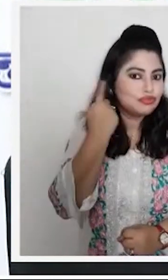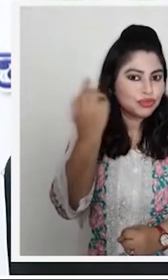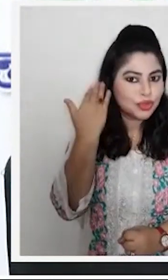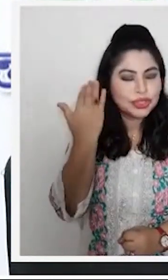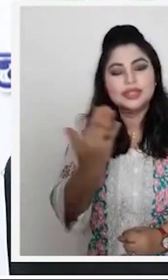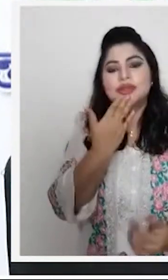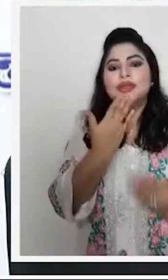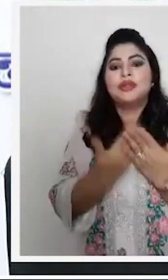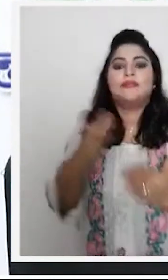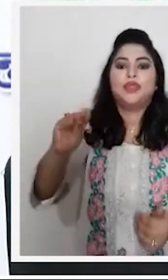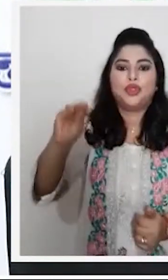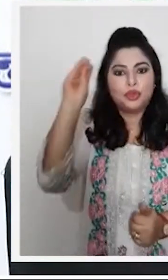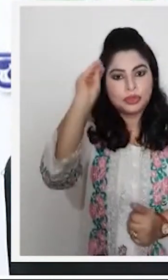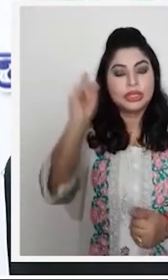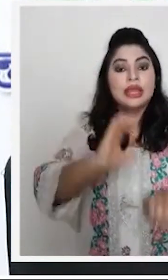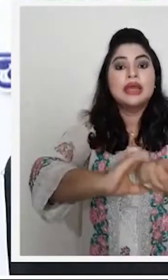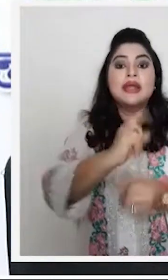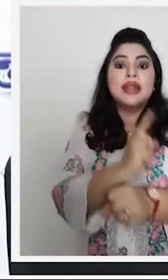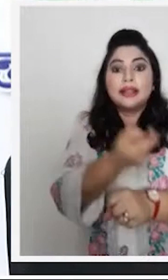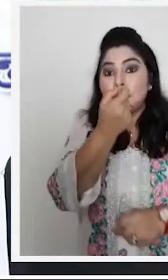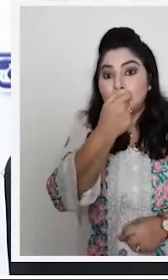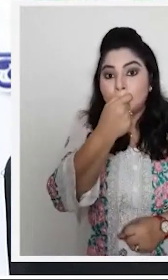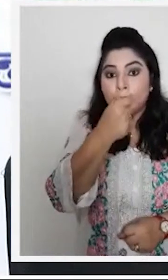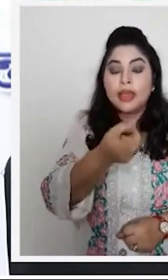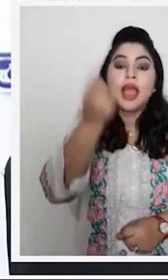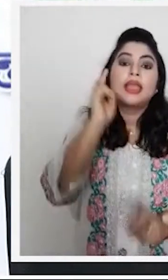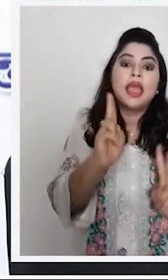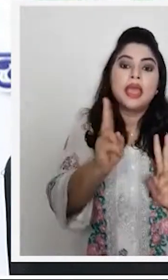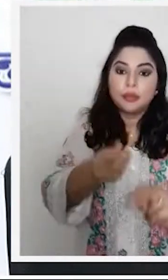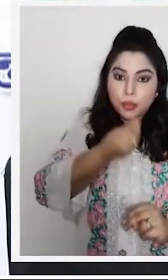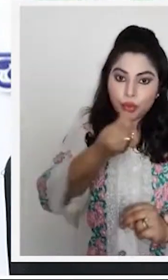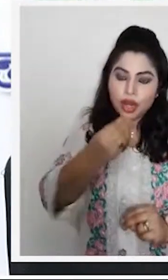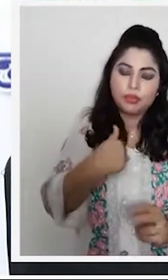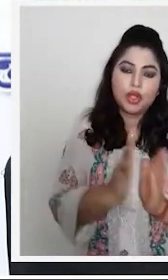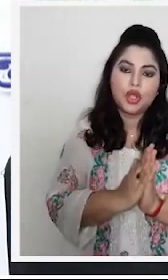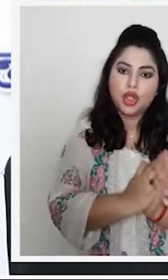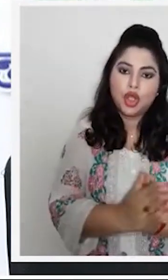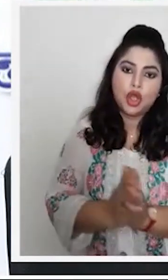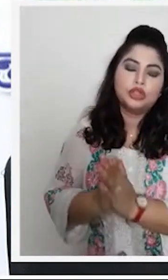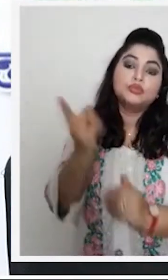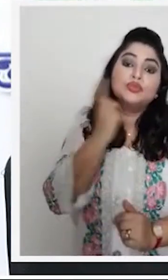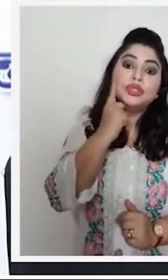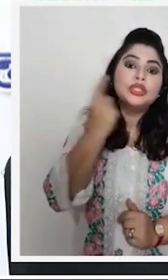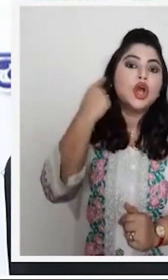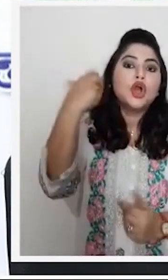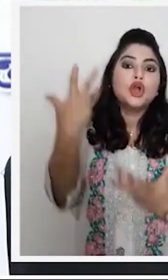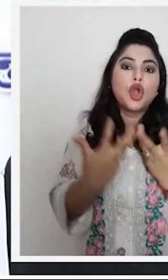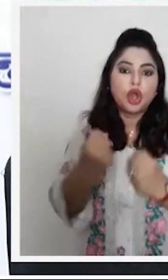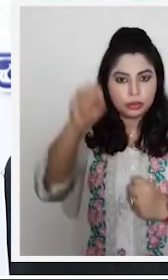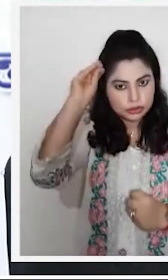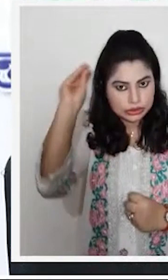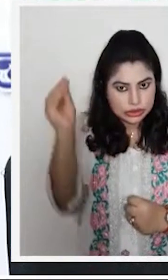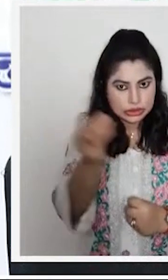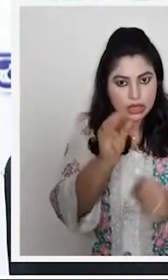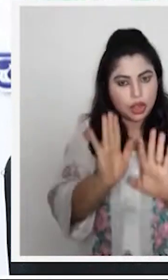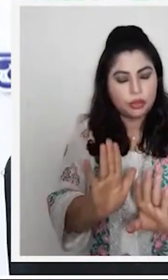প্রবর্তন করব। আমাকে শোনার জন্য আপনাদের সকলকে অশেষ ধন্যবাদ। আমি অধ্যাপক নাসিমা সুলতানা, অতিরিক্ত মহাপরিচালক প্রশাসন